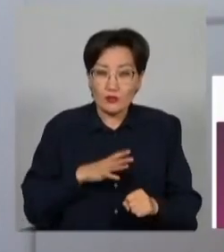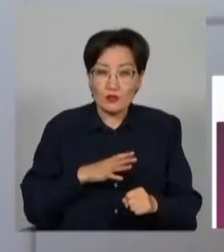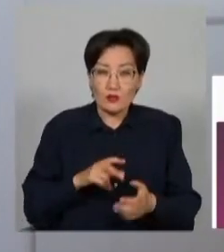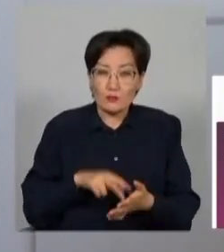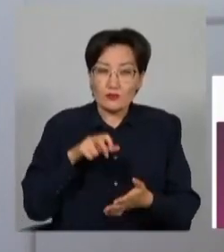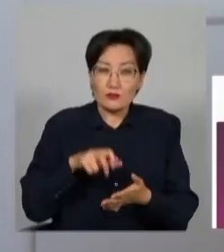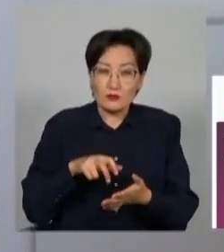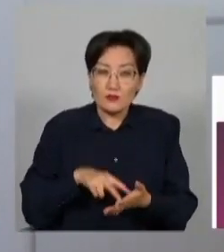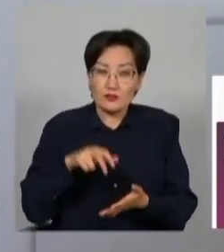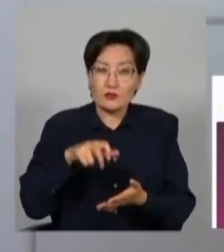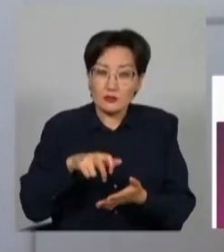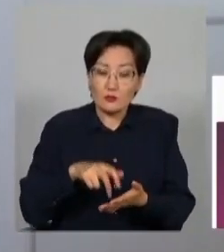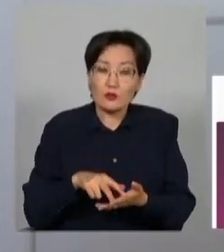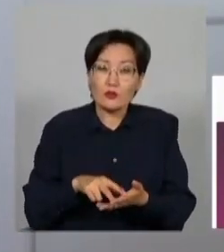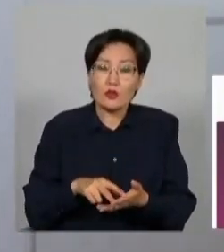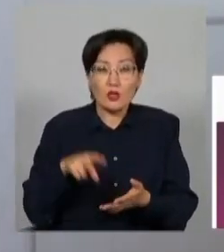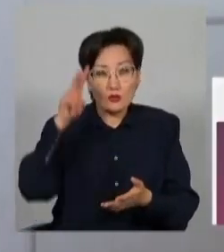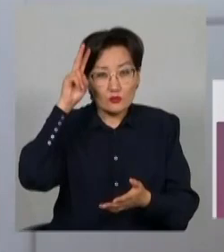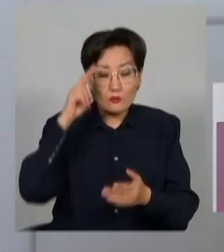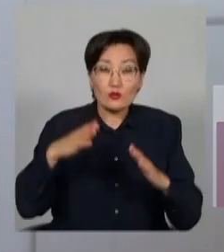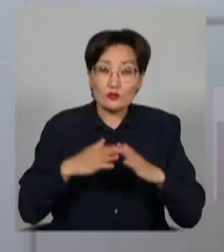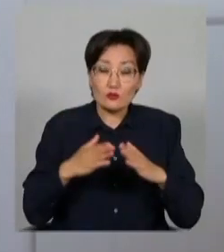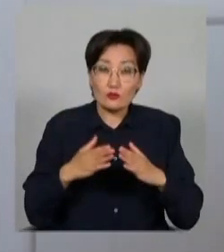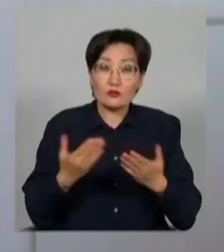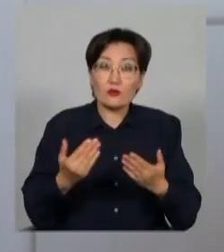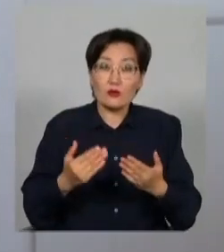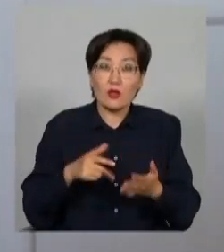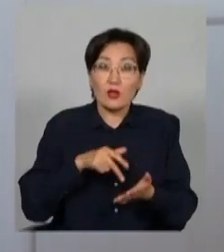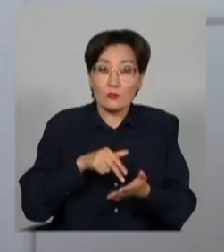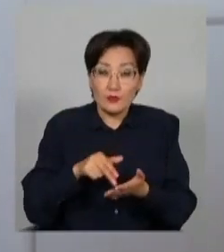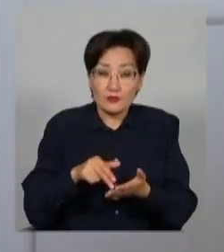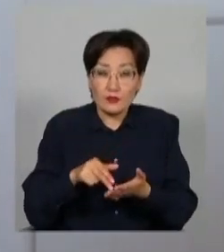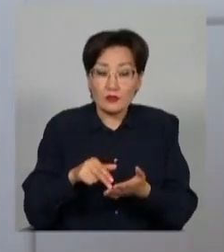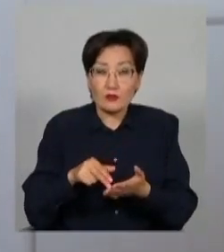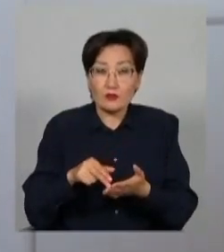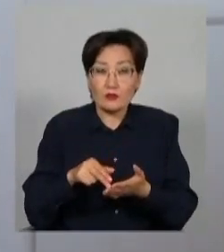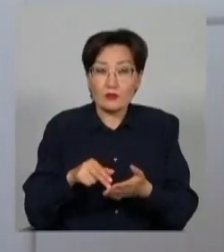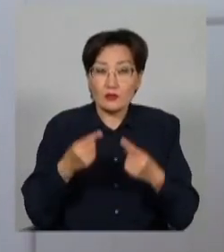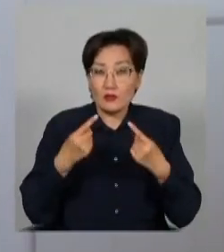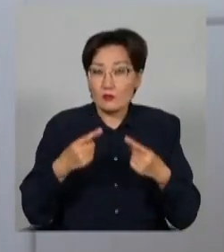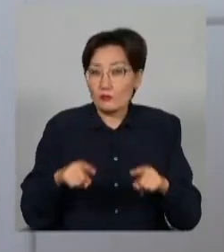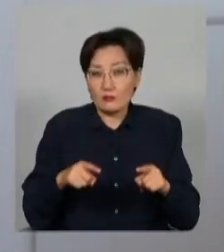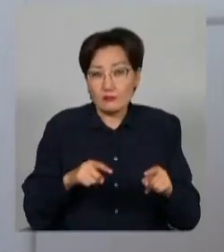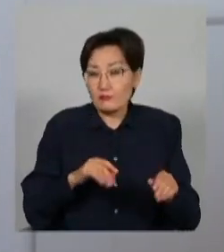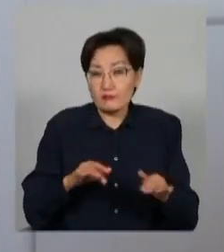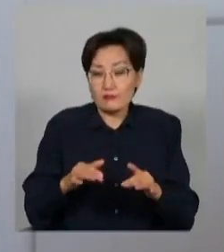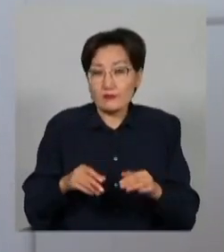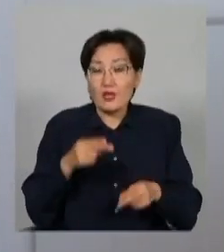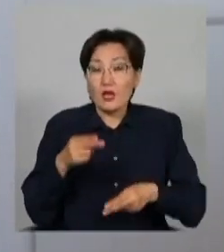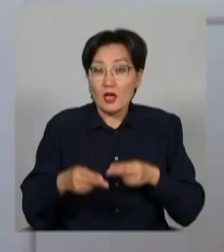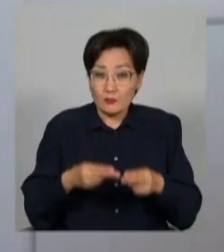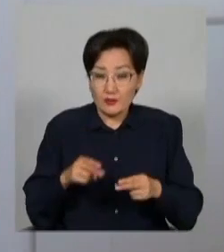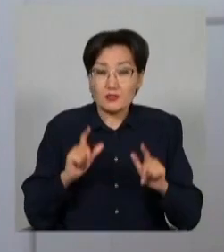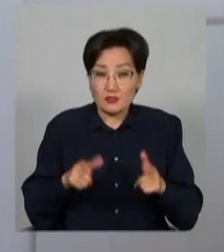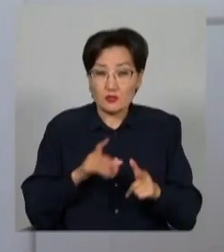Секіріп-секіріп жүрем, секіріп-секіріп жүрем. Туалетке неге үйде енді білесің ғой, барып келесің, басқа варианттар болмады тұр. Мен операцияға келу керек